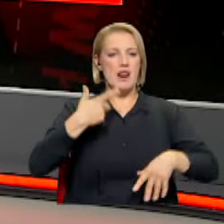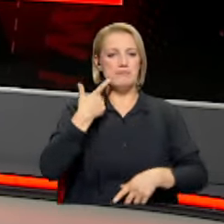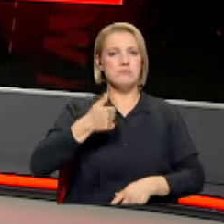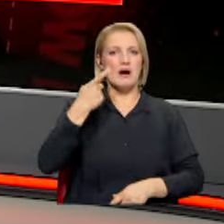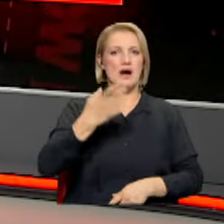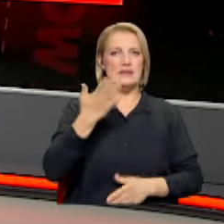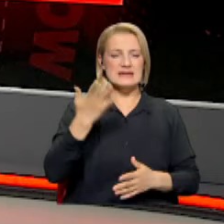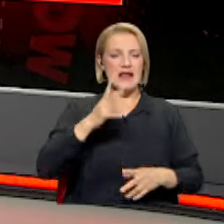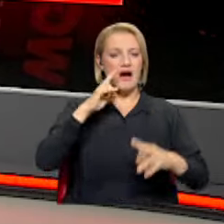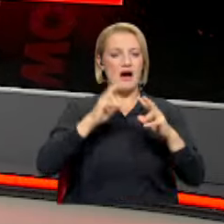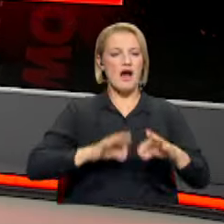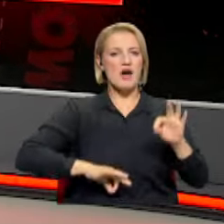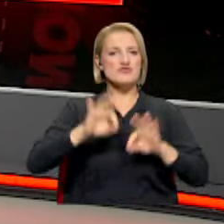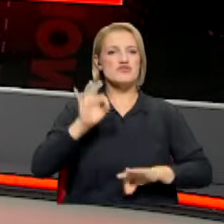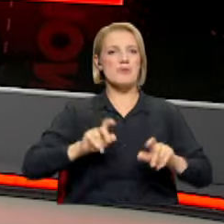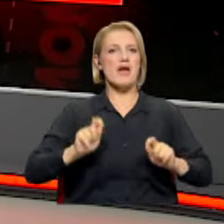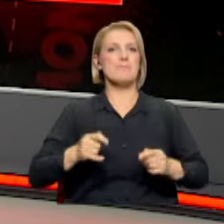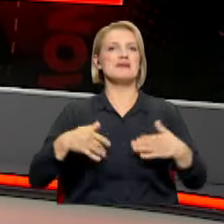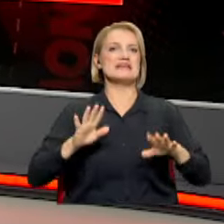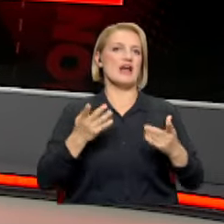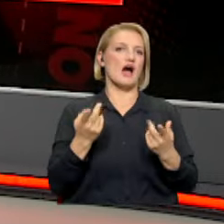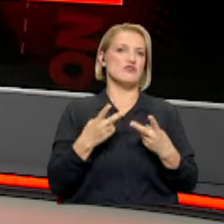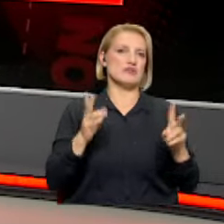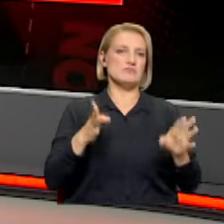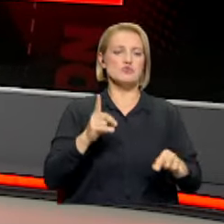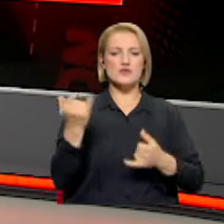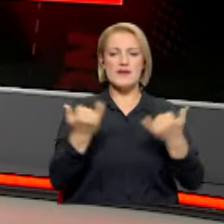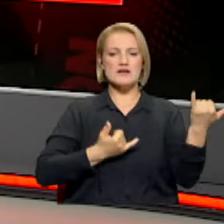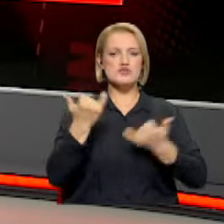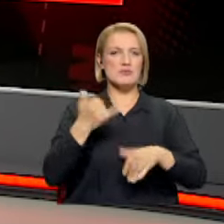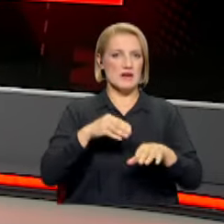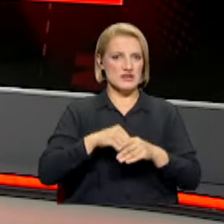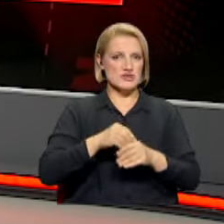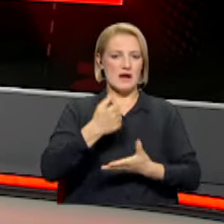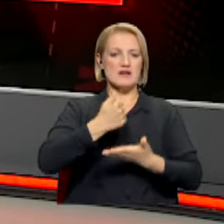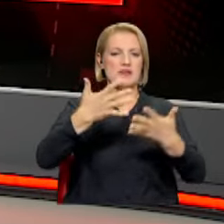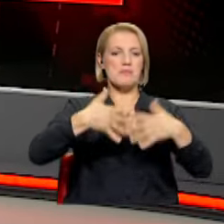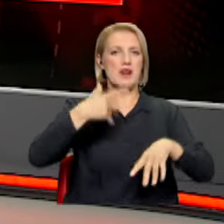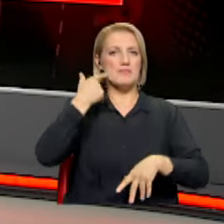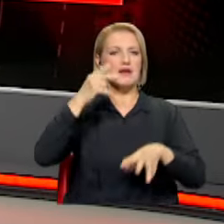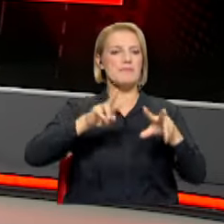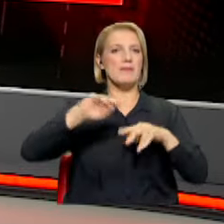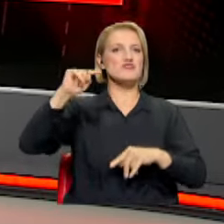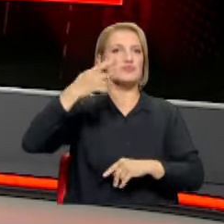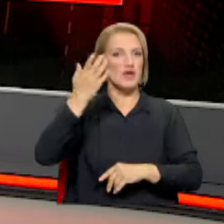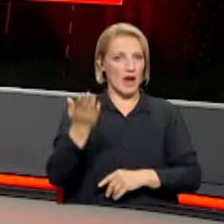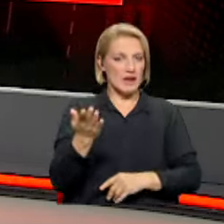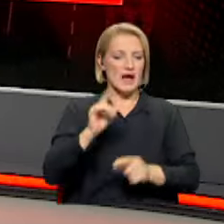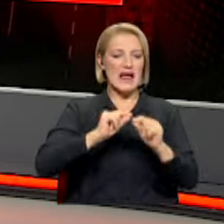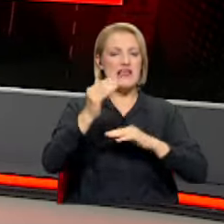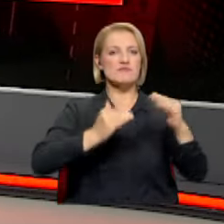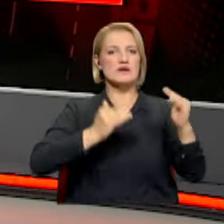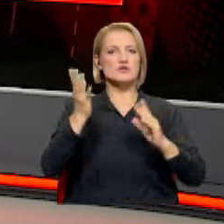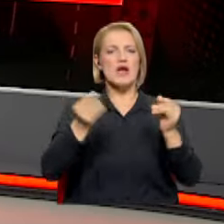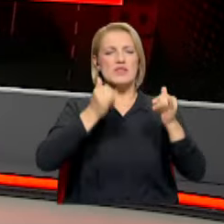Bakanlıklarının etki analizini bile yapmadığını açıkladı. Tüm bu tartışmalar içinde Hazine ve Maliye Bakanı Şimşek ise